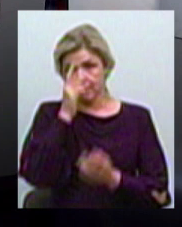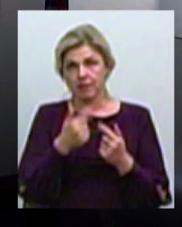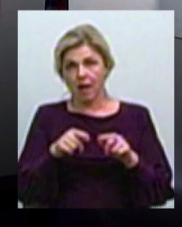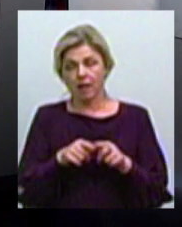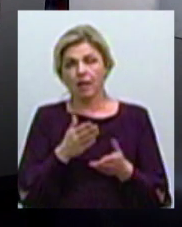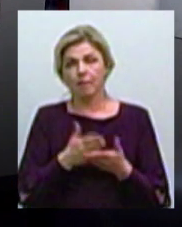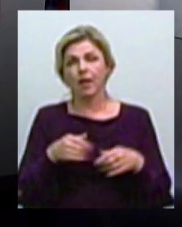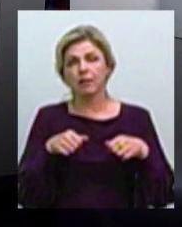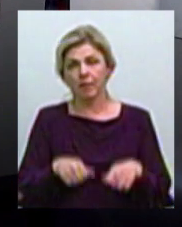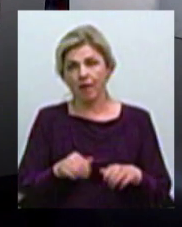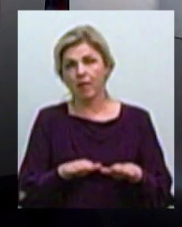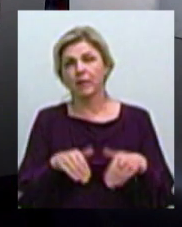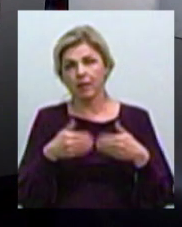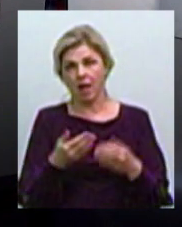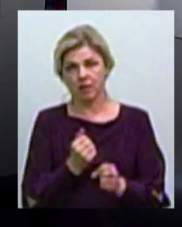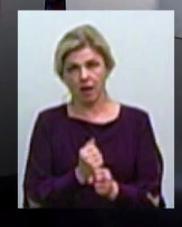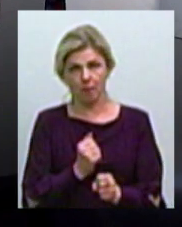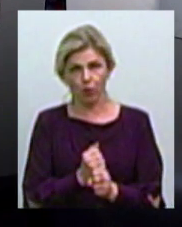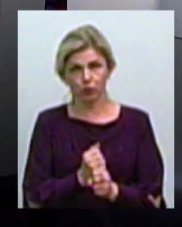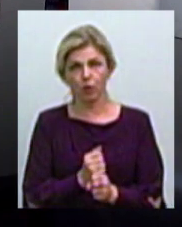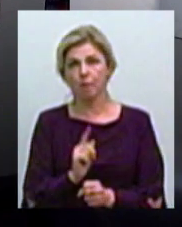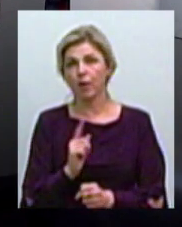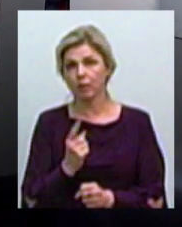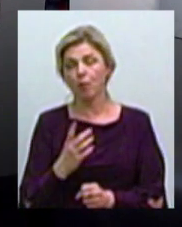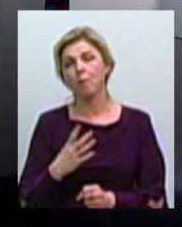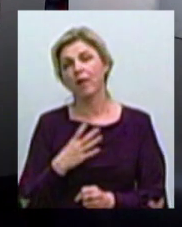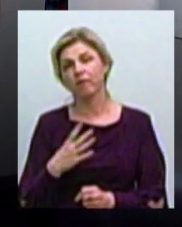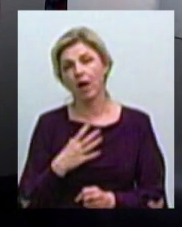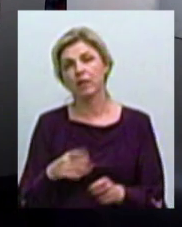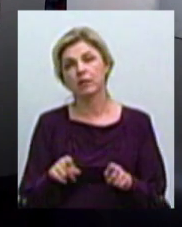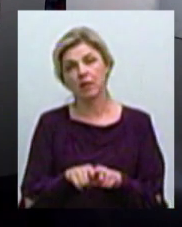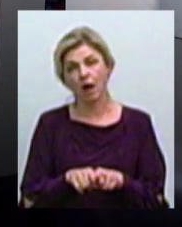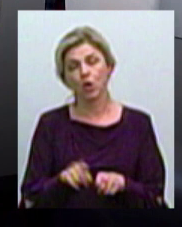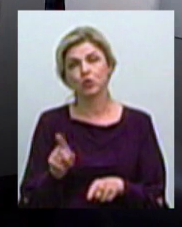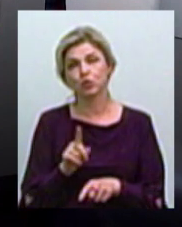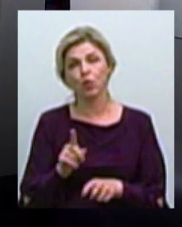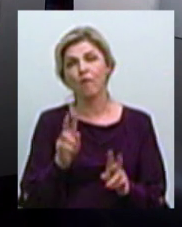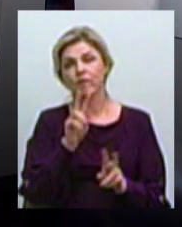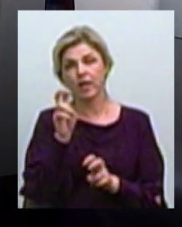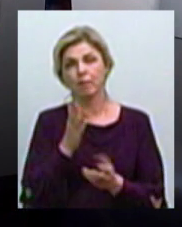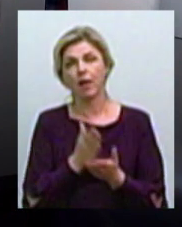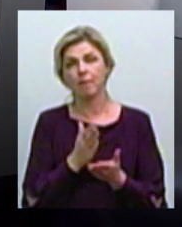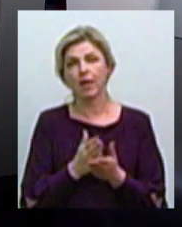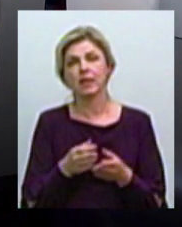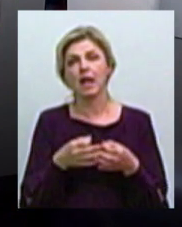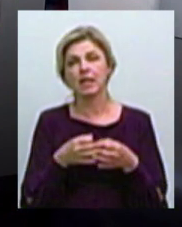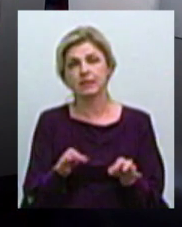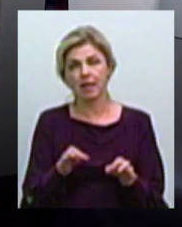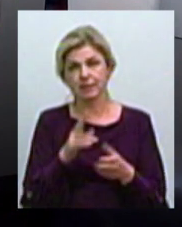право предлагать работу, в каких странах. Потому что бывает так, что фирма имеет лицензию, допустим,